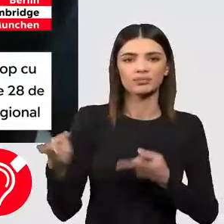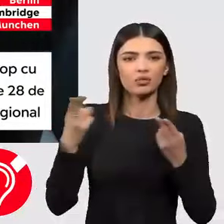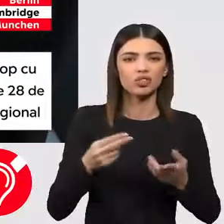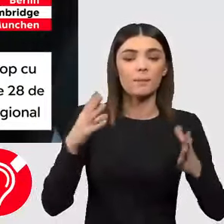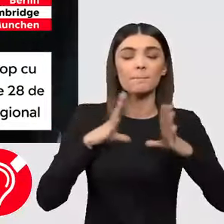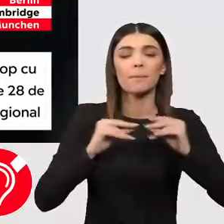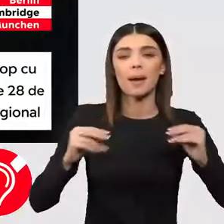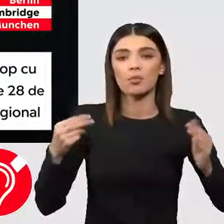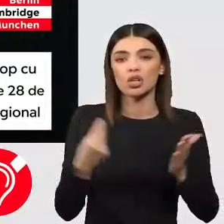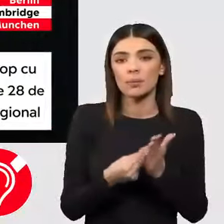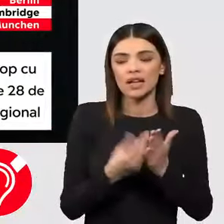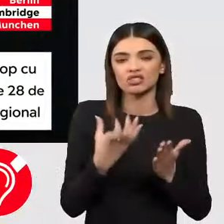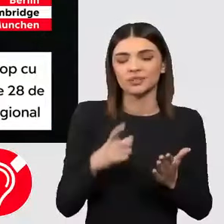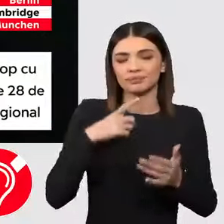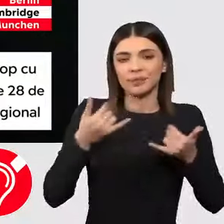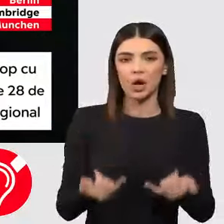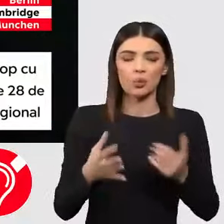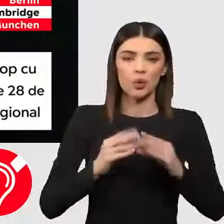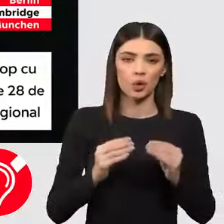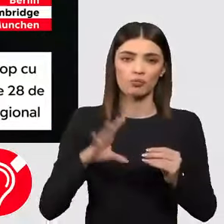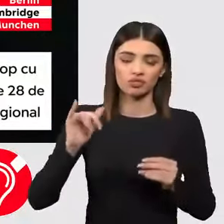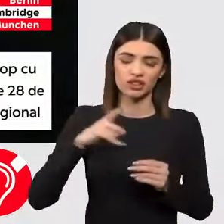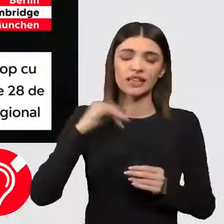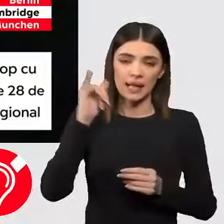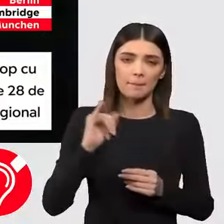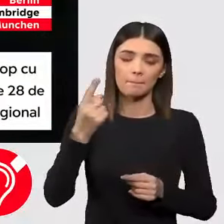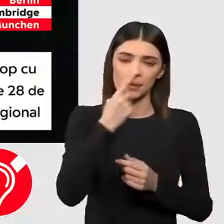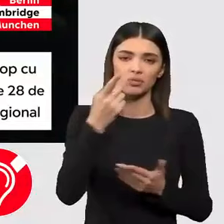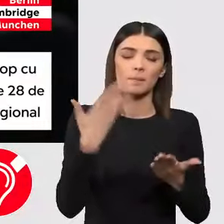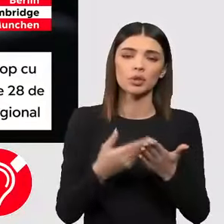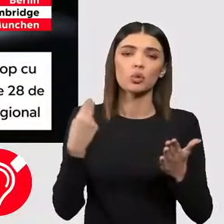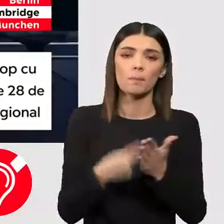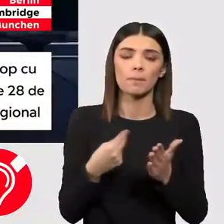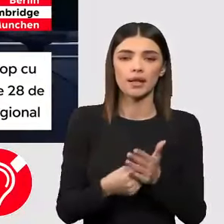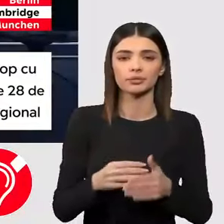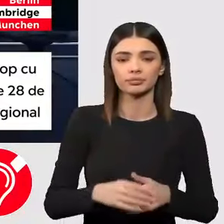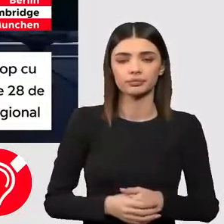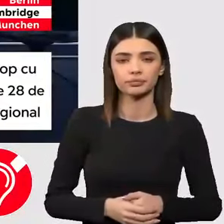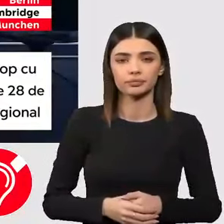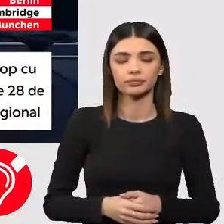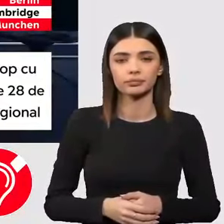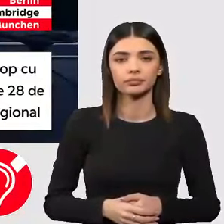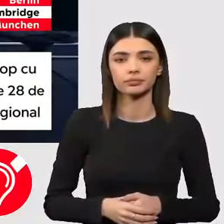până la urmă și despre asta este vorba, sau în primul rând despre asta este vorba. Așa e,